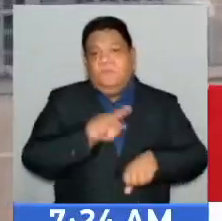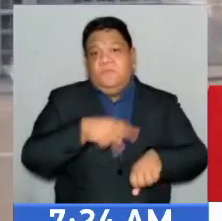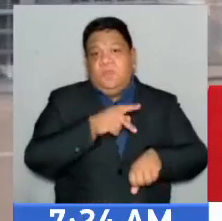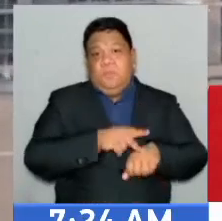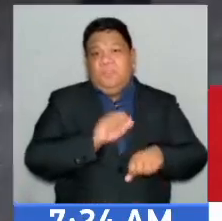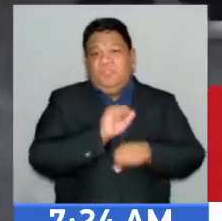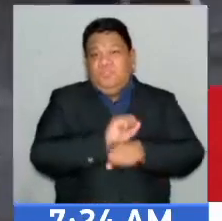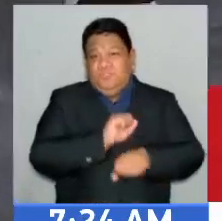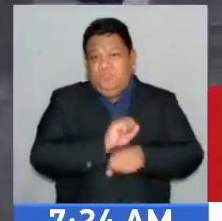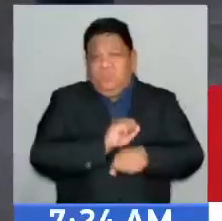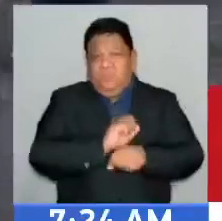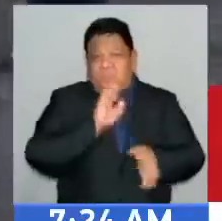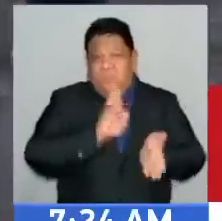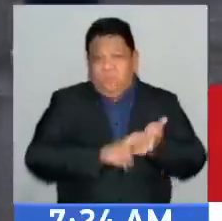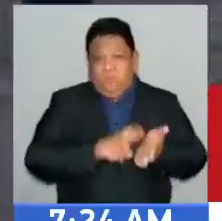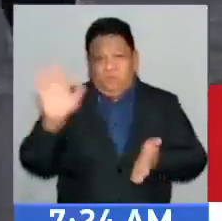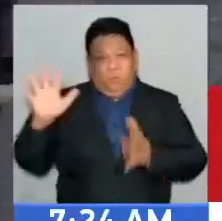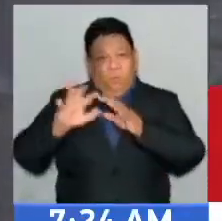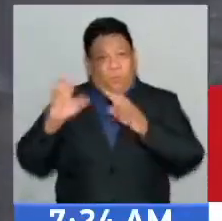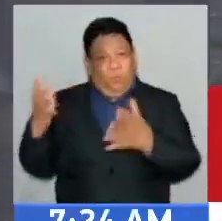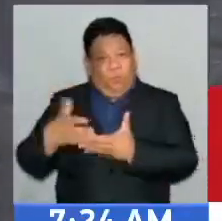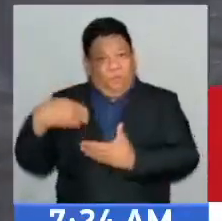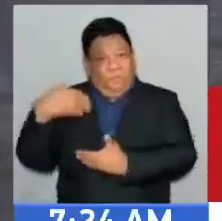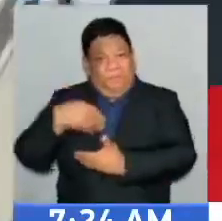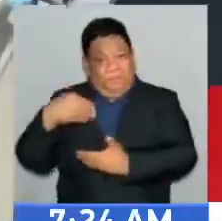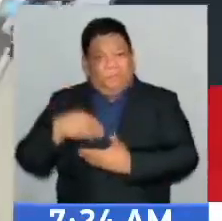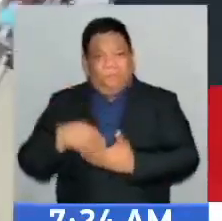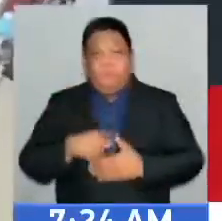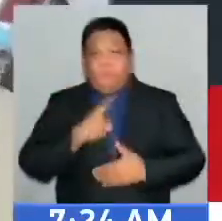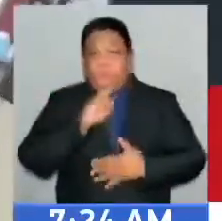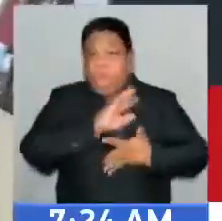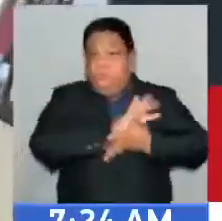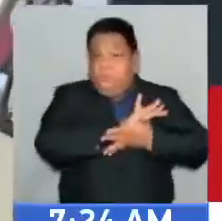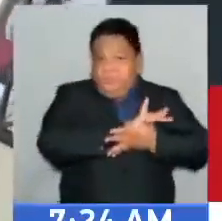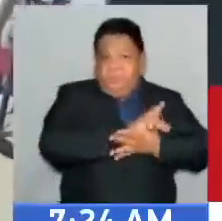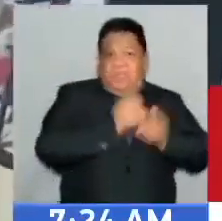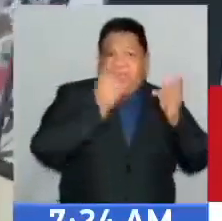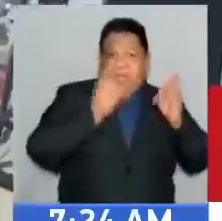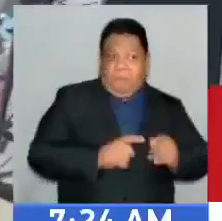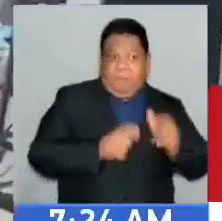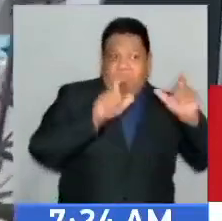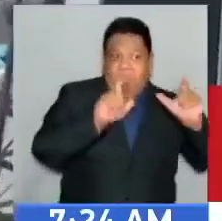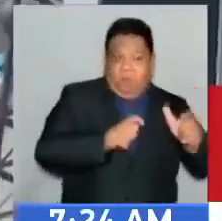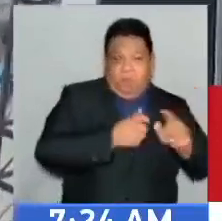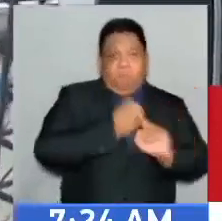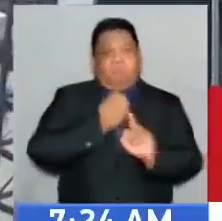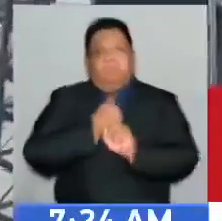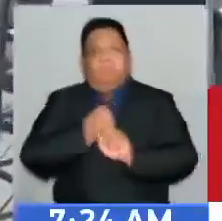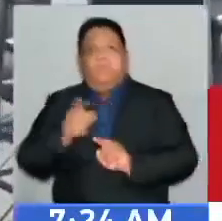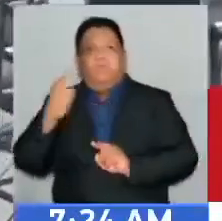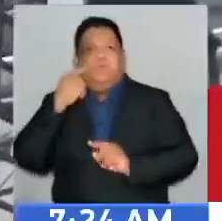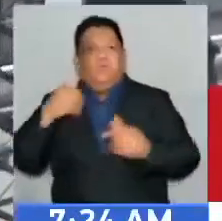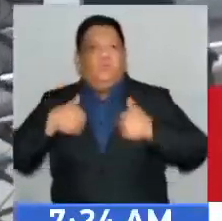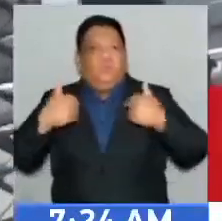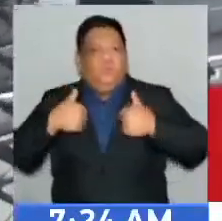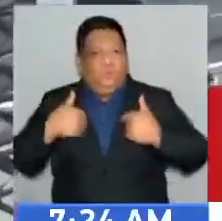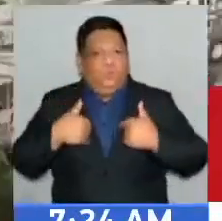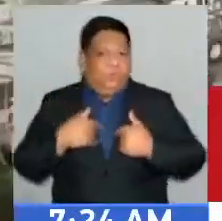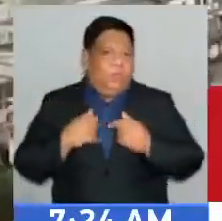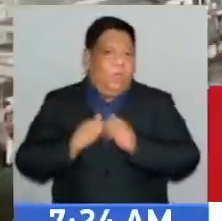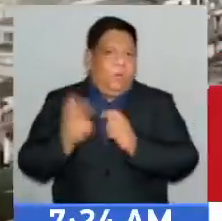epekto ng pandemic sa mga kabataan pagdating sa employment. Bagaman tila bumalik na sa pre-pandemic ang employment indicator sa